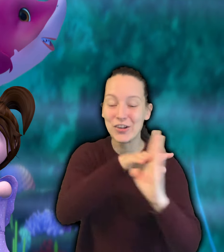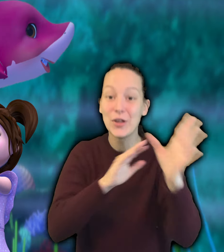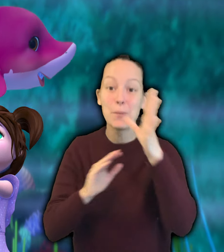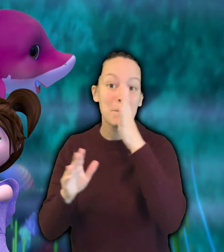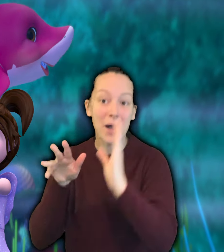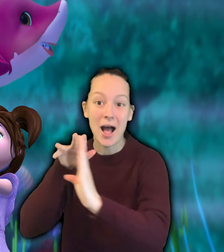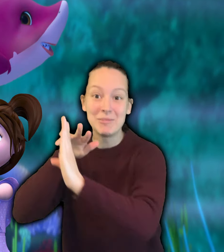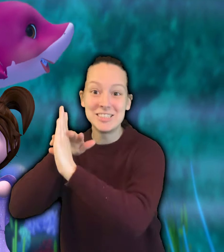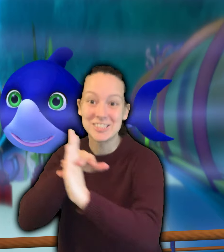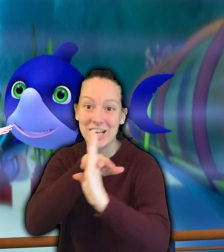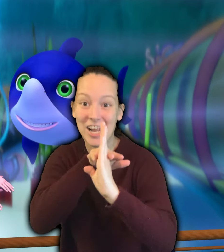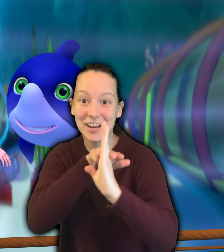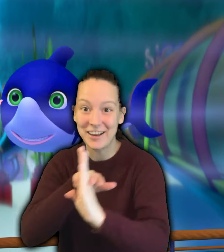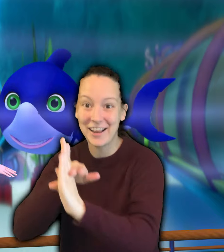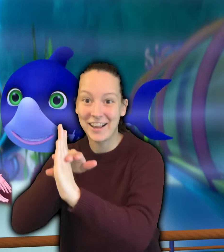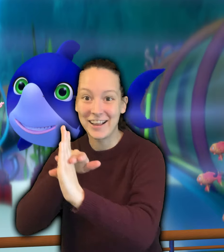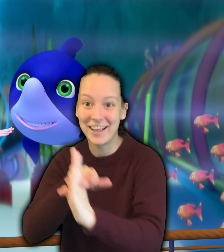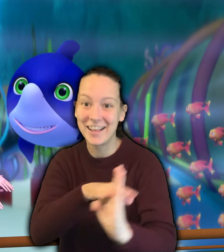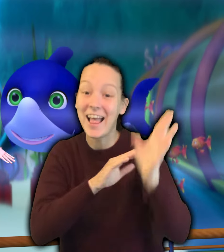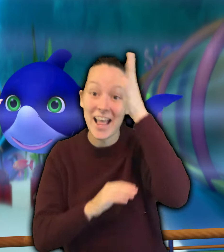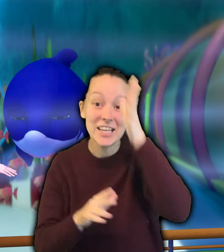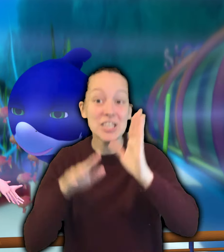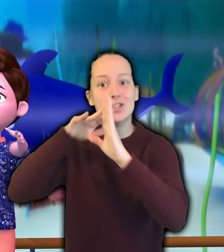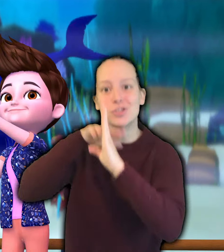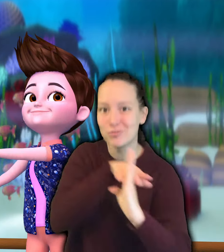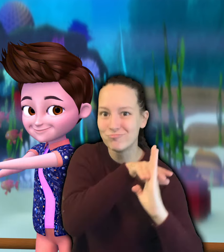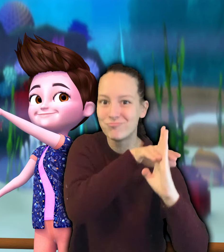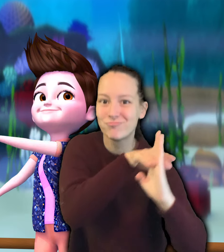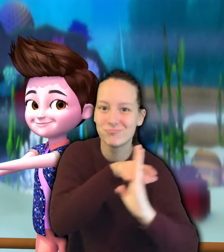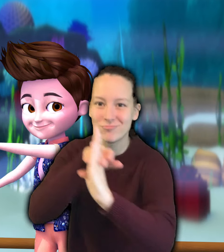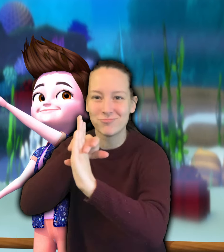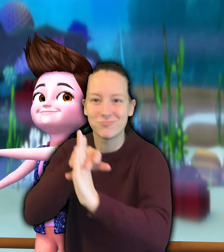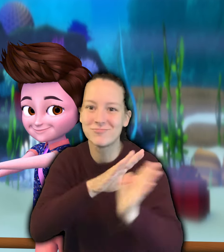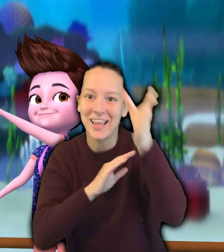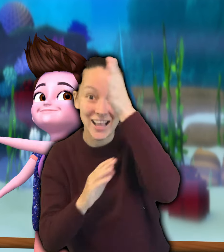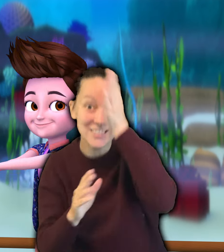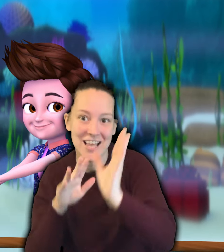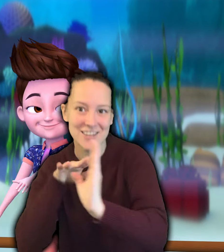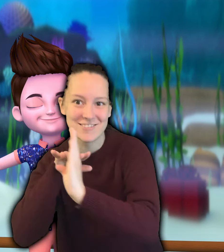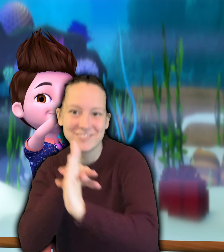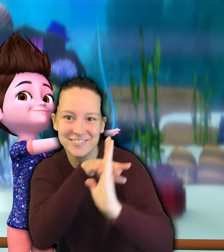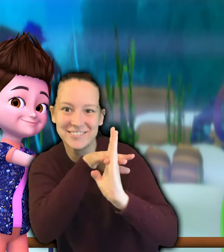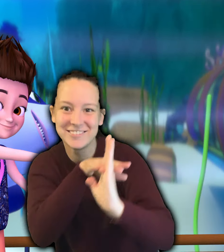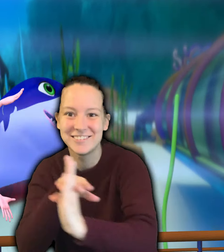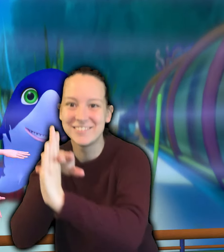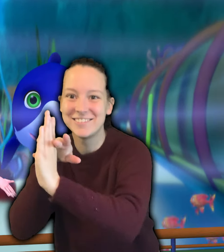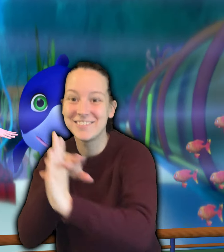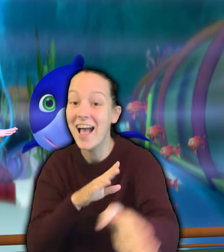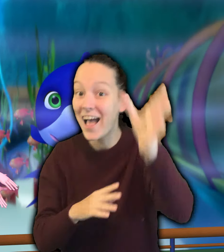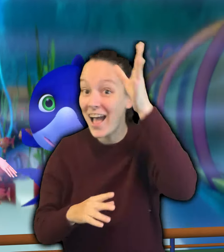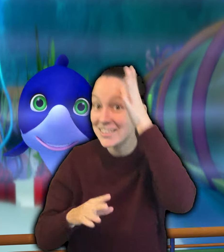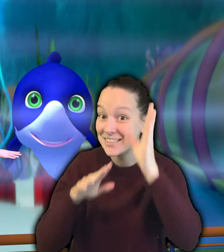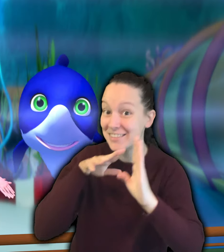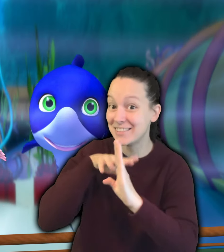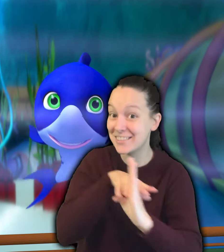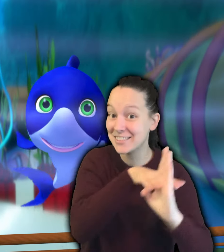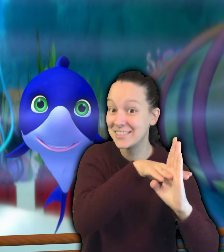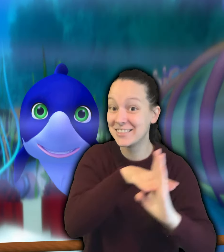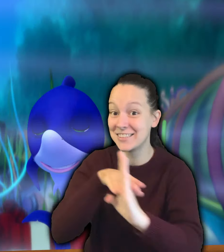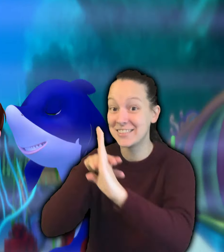トゥママザメパパザメトゥルパパザメトゥ